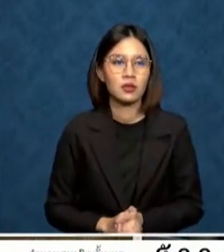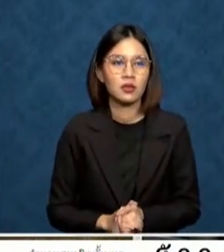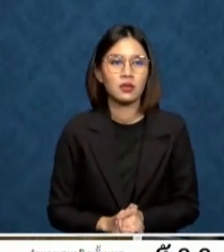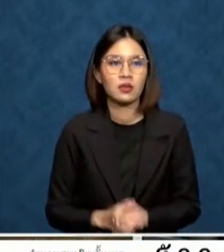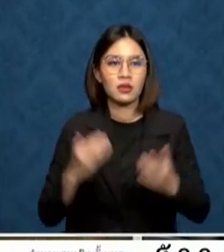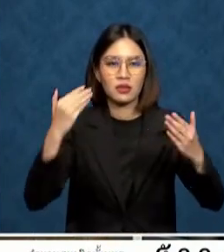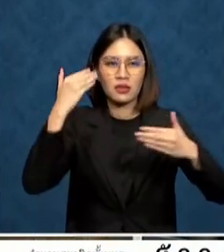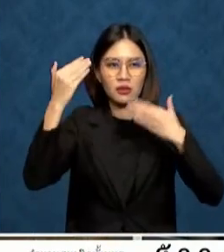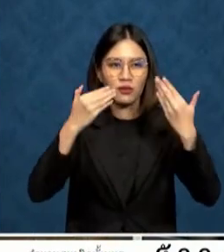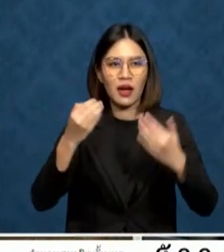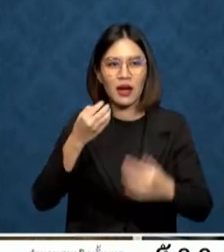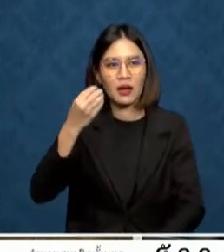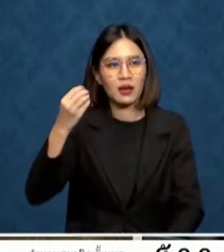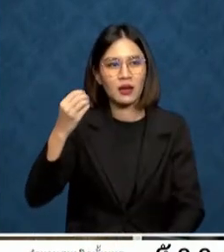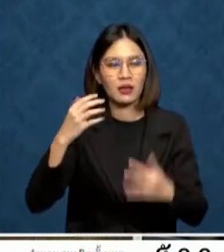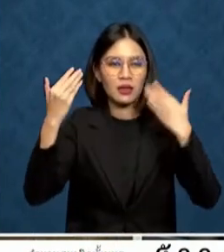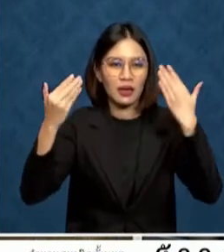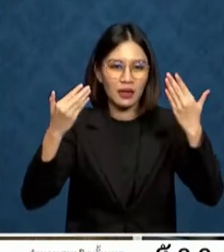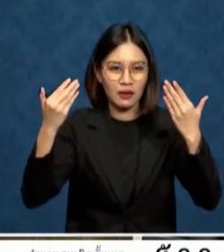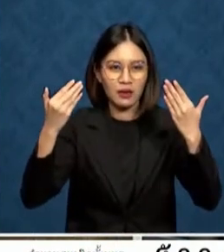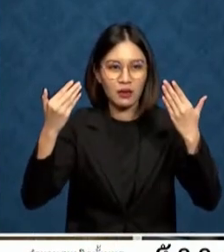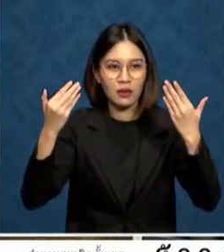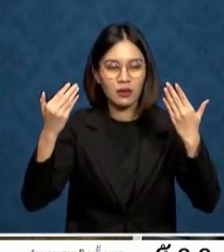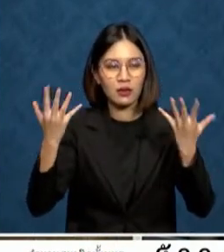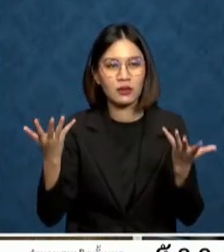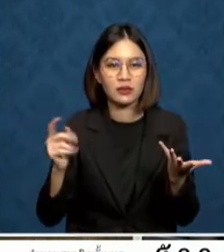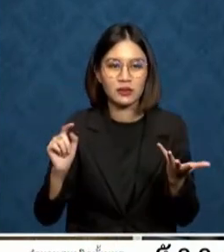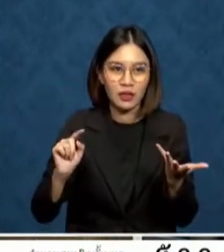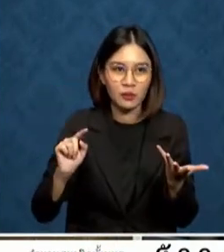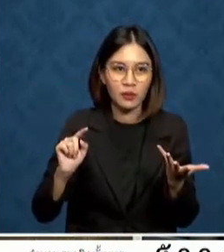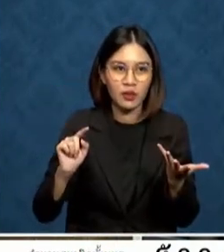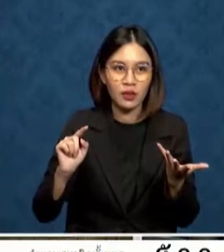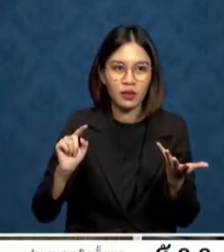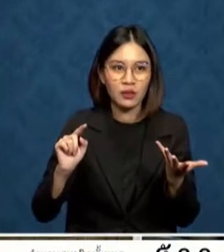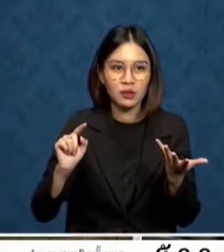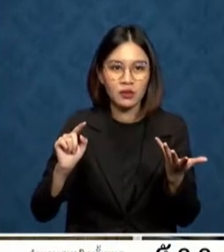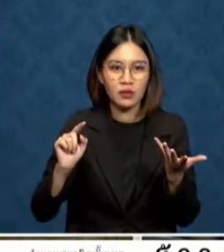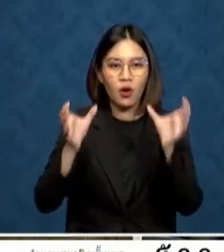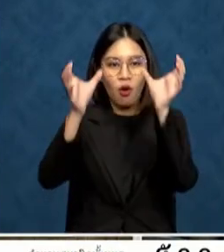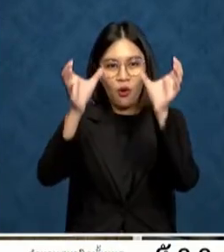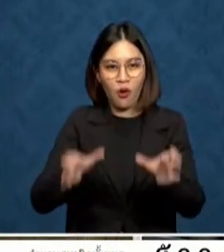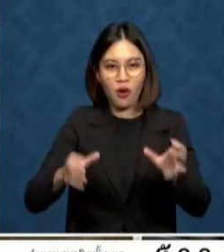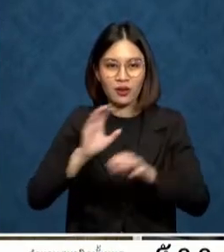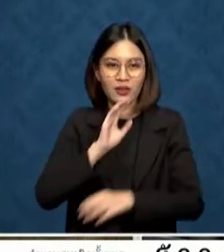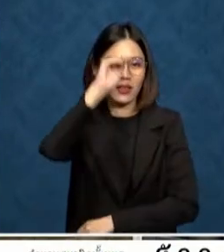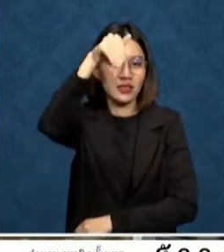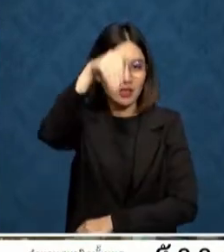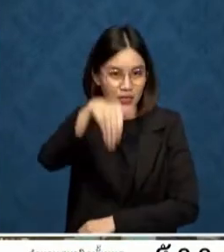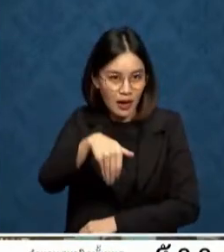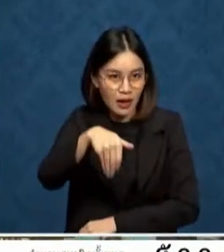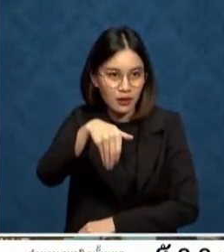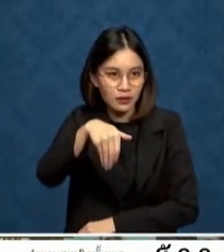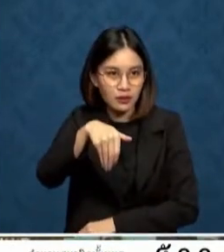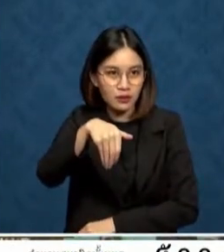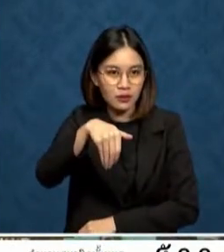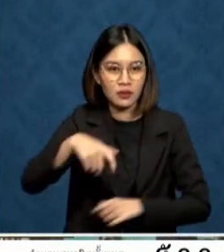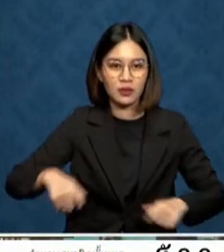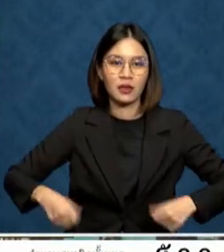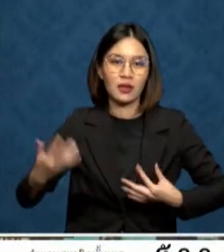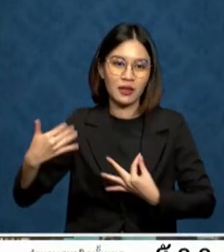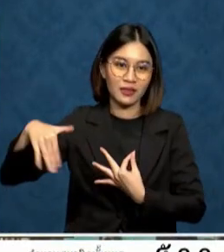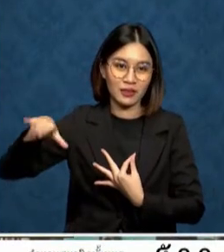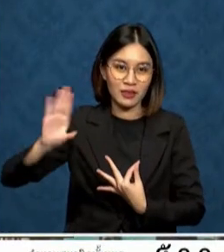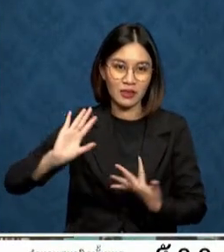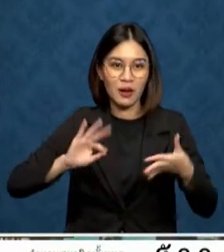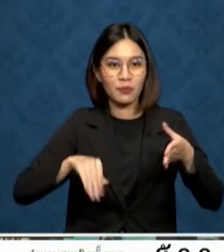กินปลาท่องโกมากที่สุดในโลกงานแบบใส่กางเกงช้างมากที่สุดในโลกงานแบบรำ